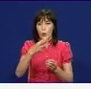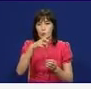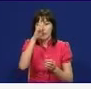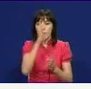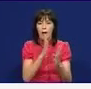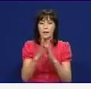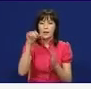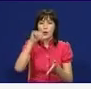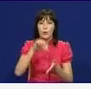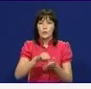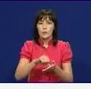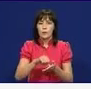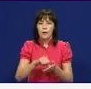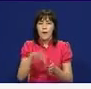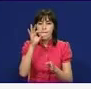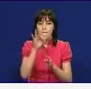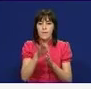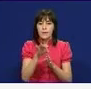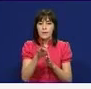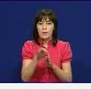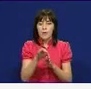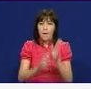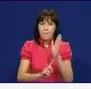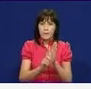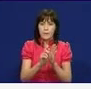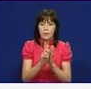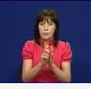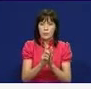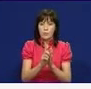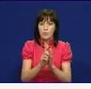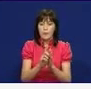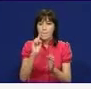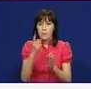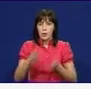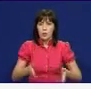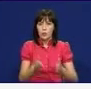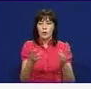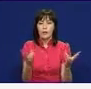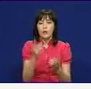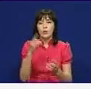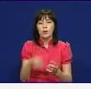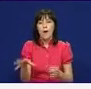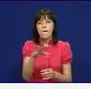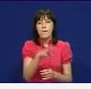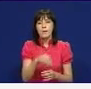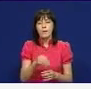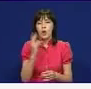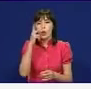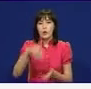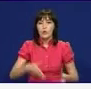қатарына қосылу мақсатына бастау үшін оған бір жол керек болды. Енді сол жолға бару үшін нұрлы